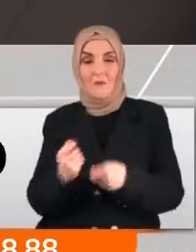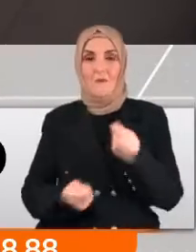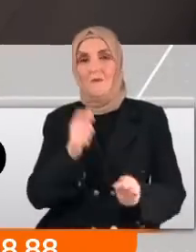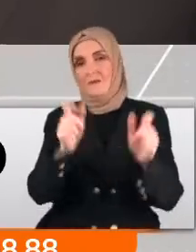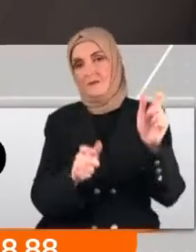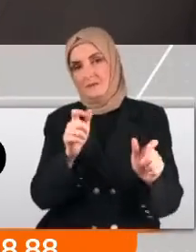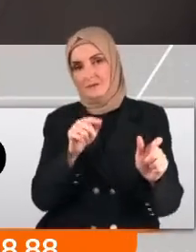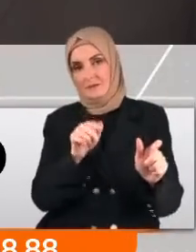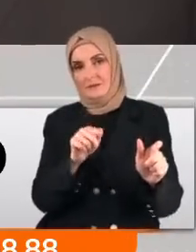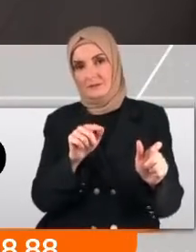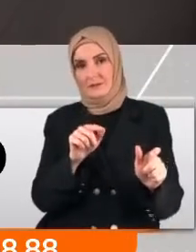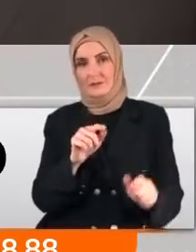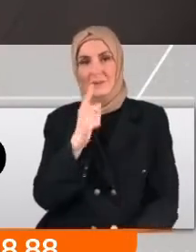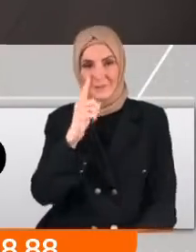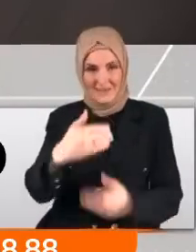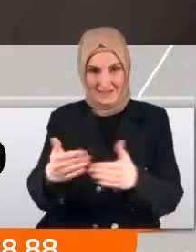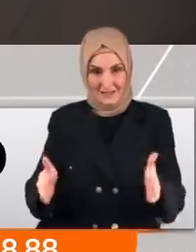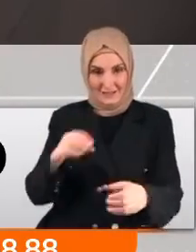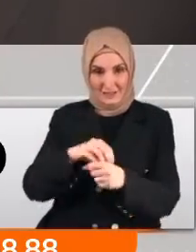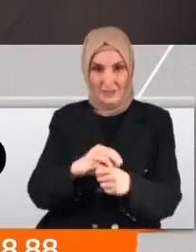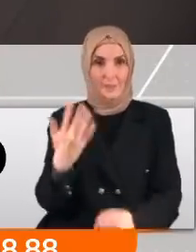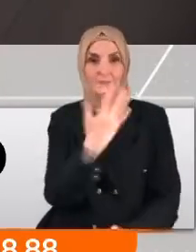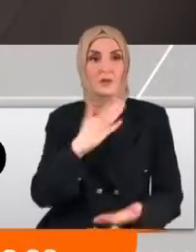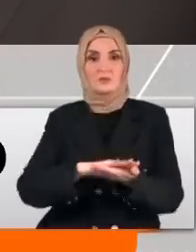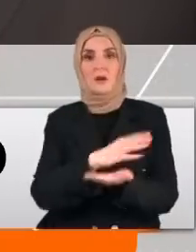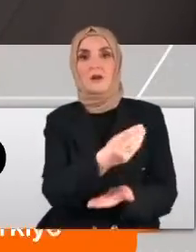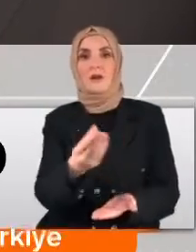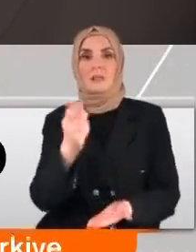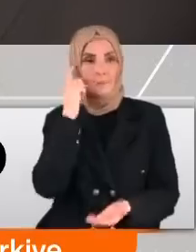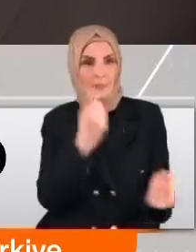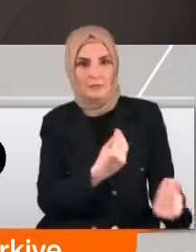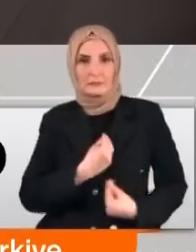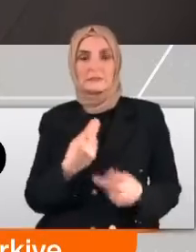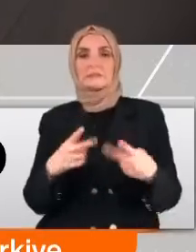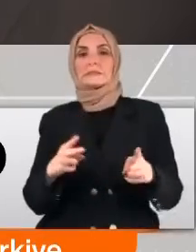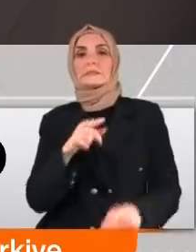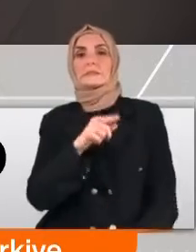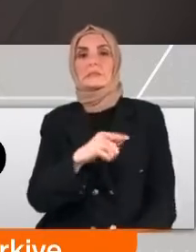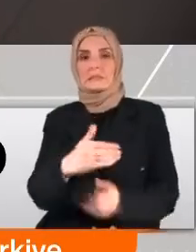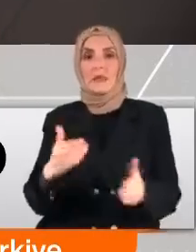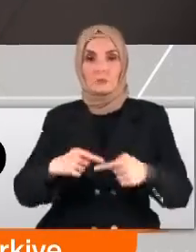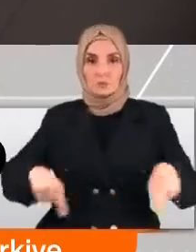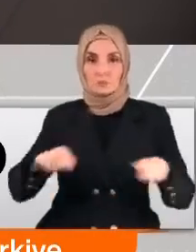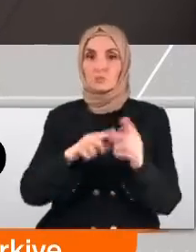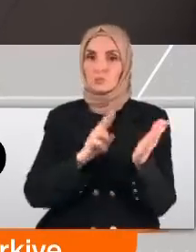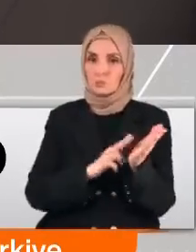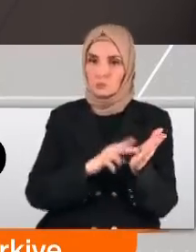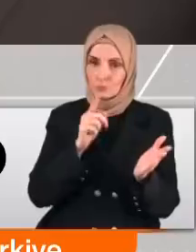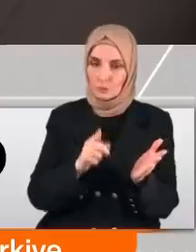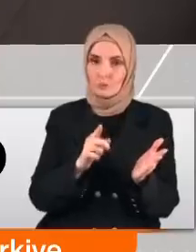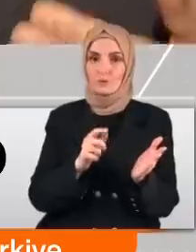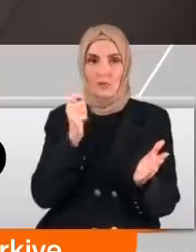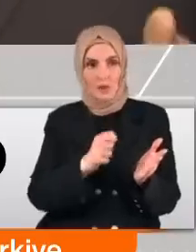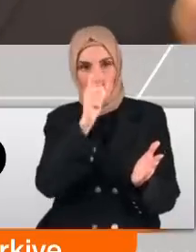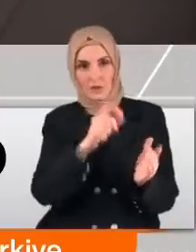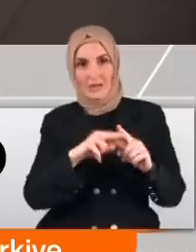arkadaşımız bu veriyi verebilecek halde. Dolayısıyla okul sorumuz, kas sorumuz, sandık kurulu üyemiz, asıl yedek, müşahit asıl yedek. Böyle çok büyük devasa bir